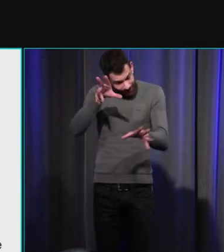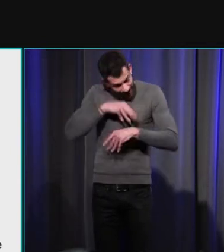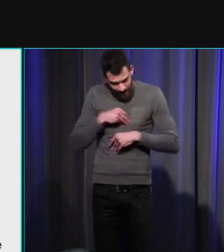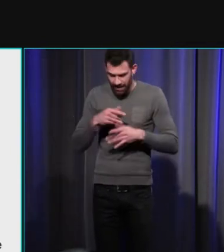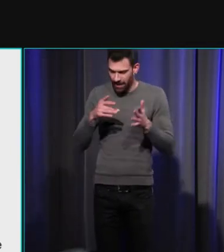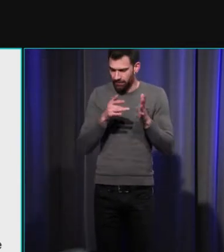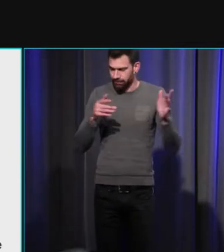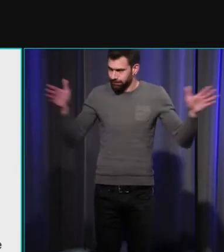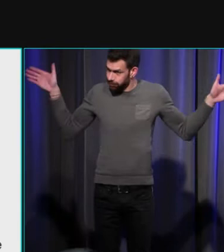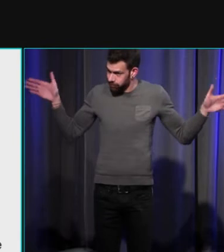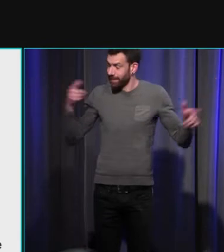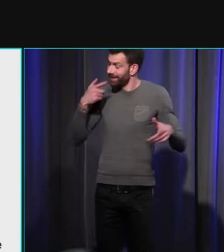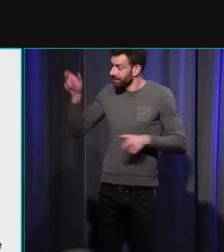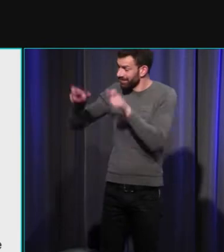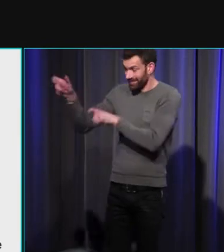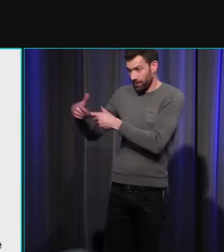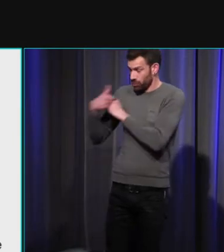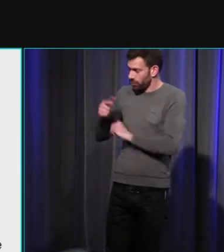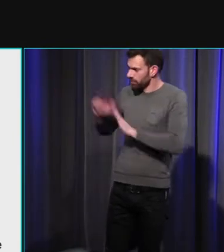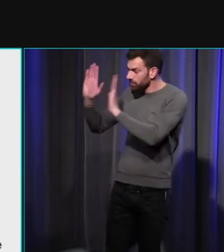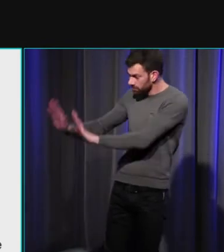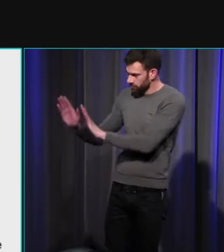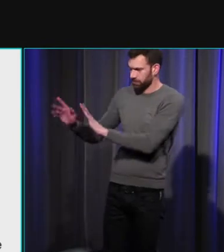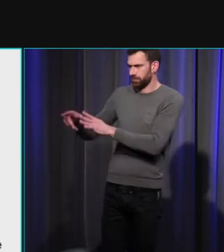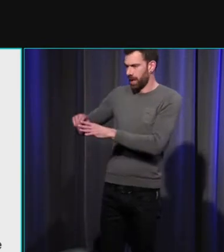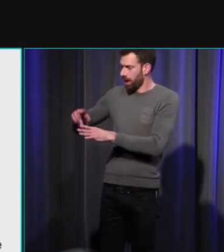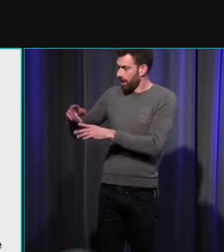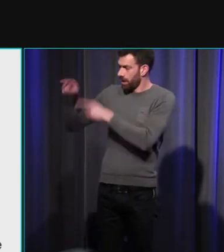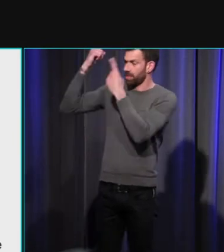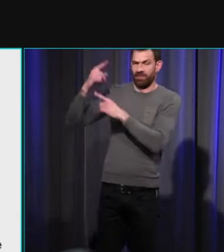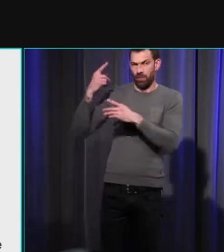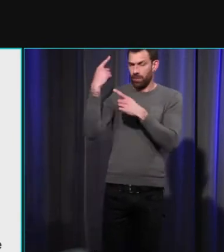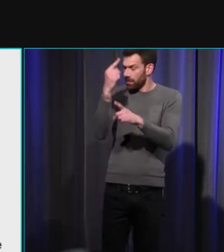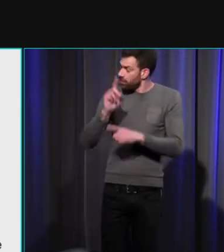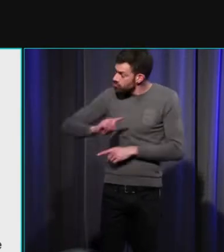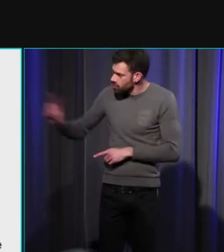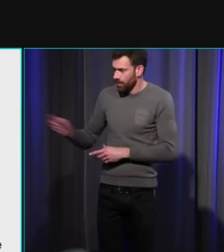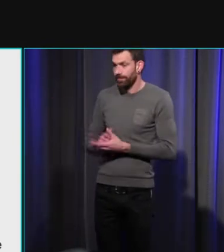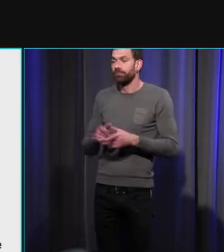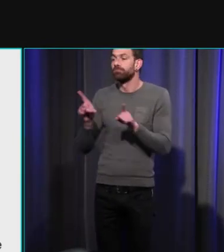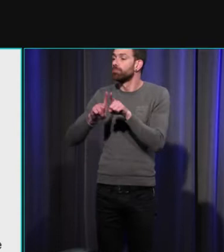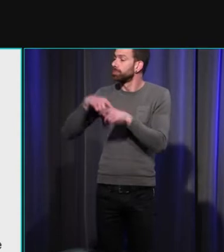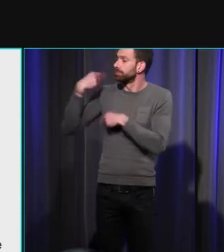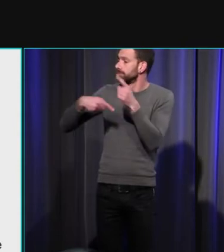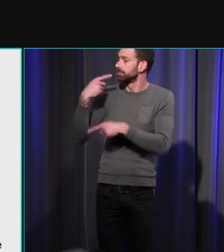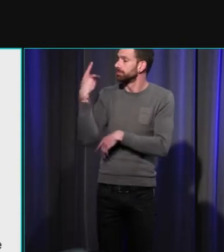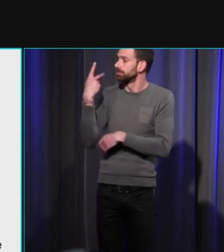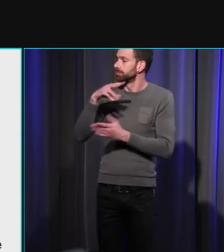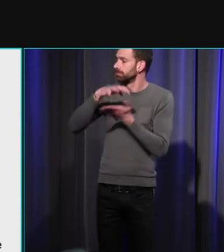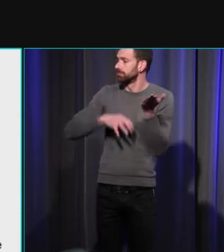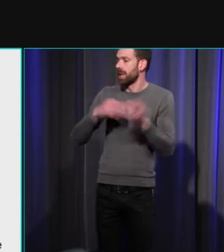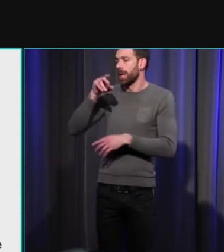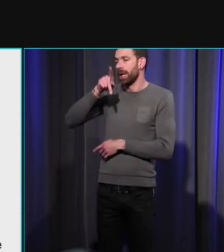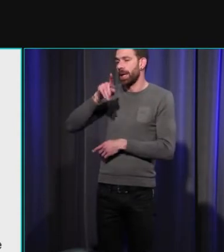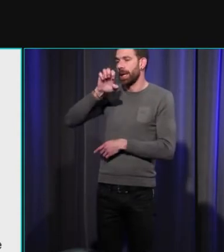le protéger mais c'est aussi dans la tradition bien sûr des épîtres l'épître aux corinthiens de saint-paul pourquoi se